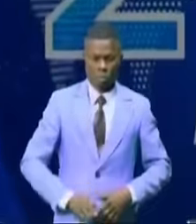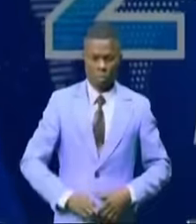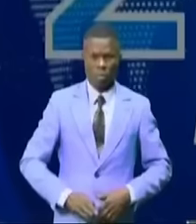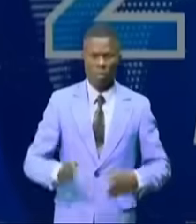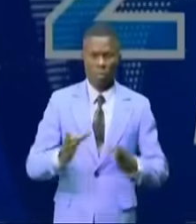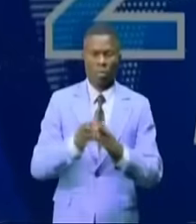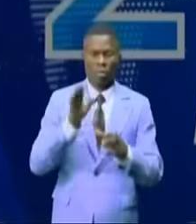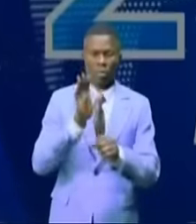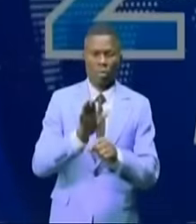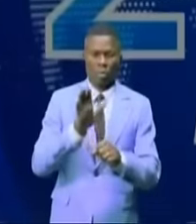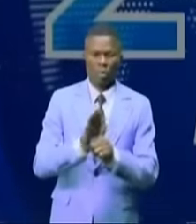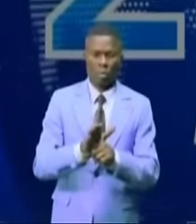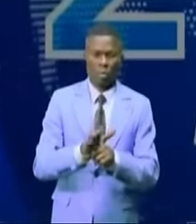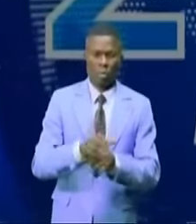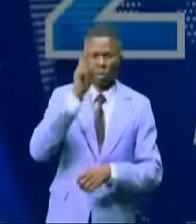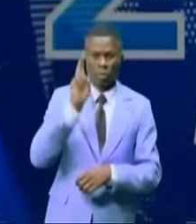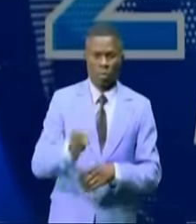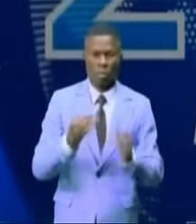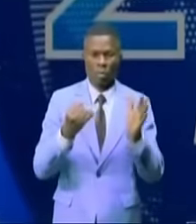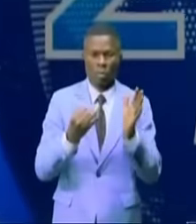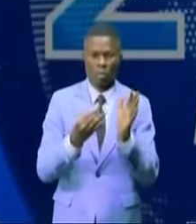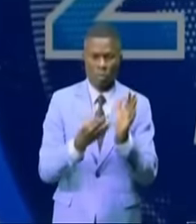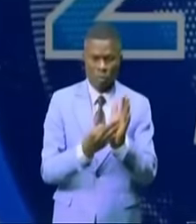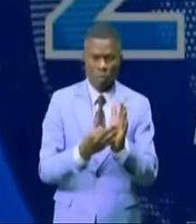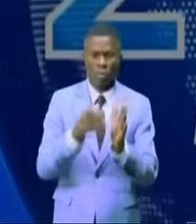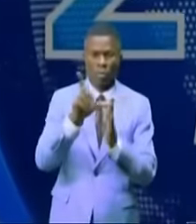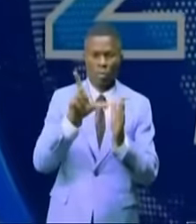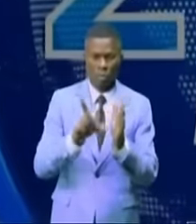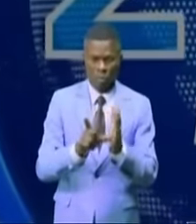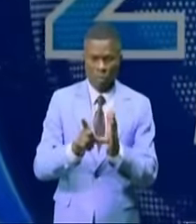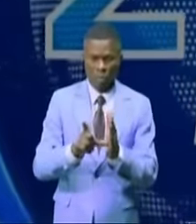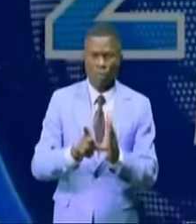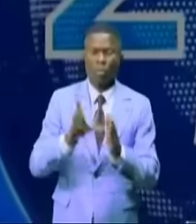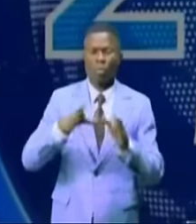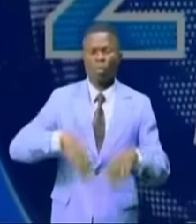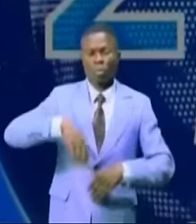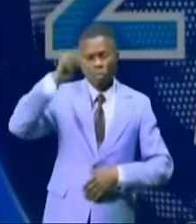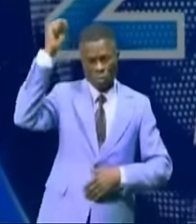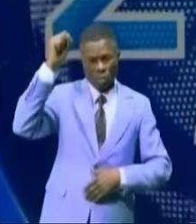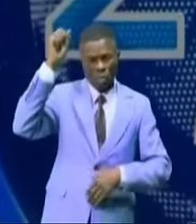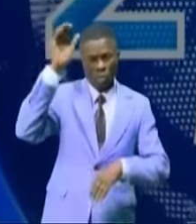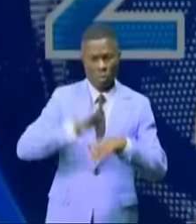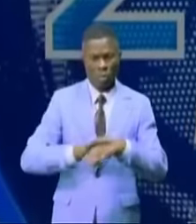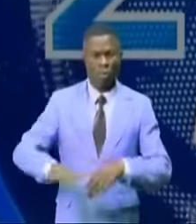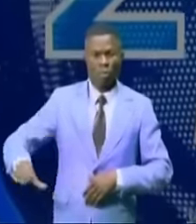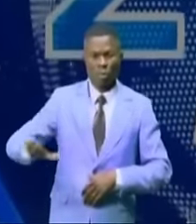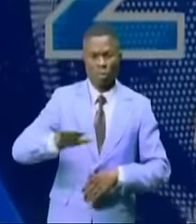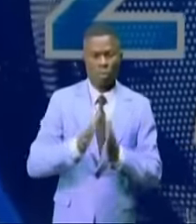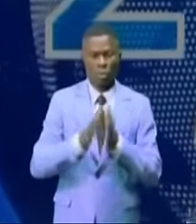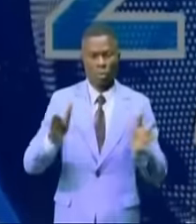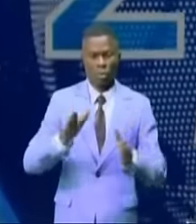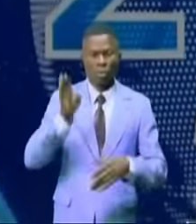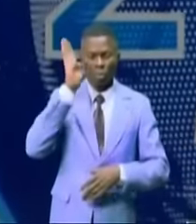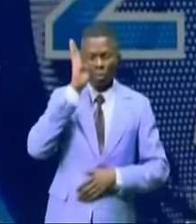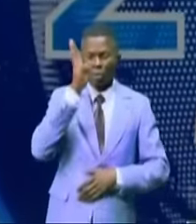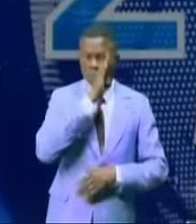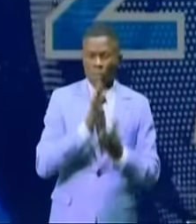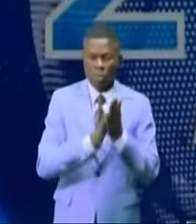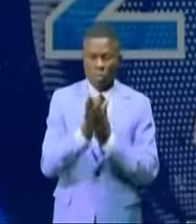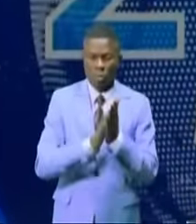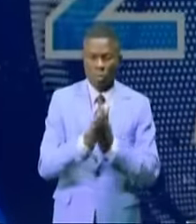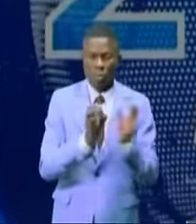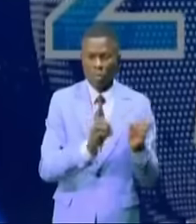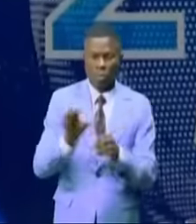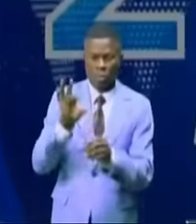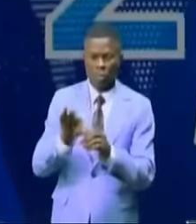avec plus de 208 lois votées qui touchent tous les domaines de la vie nationale. Modeste Baati souhaite en outre la tenue